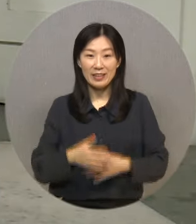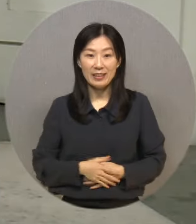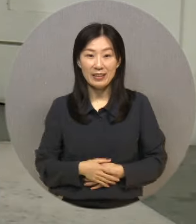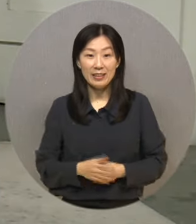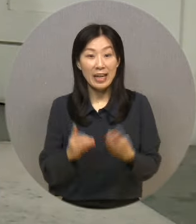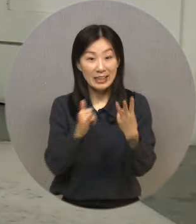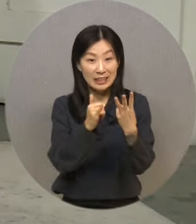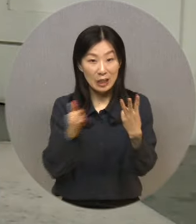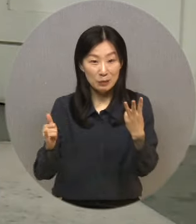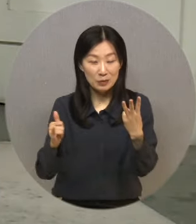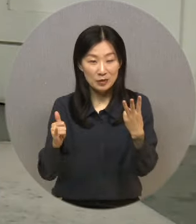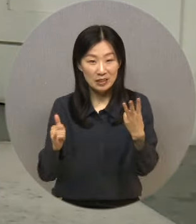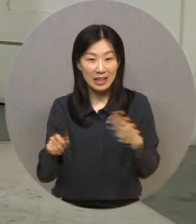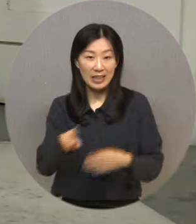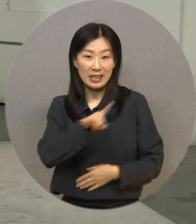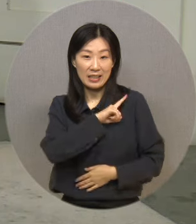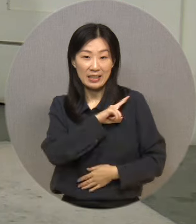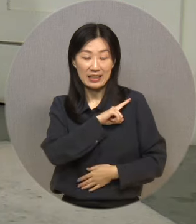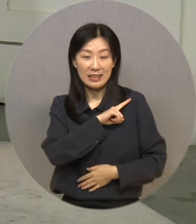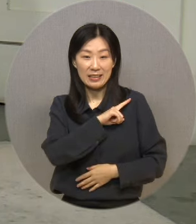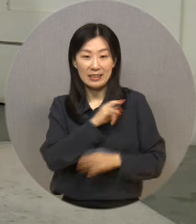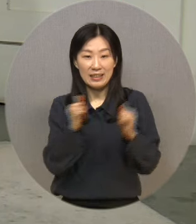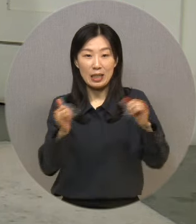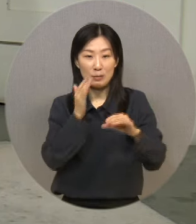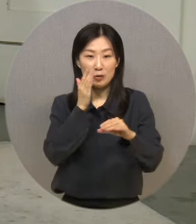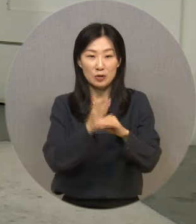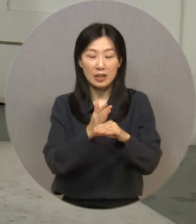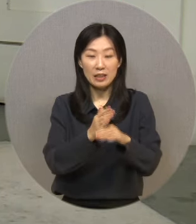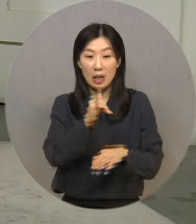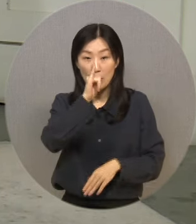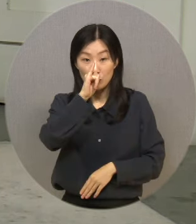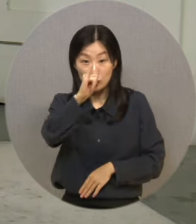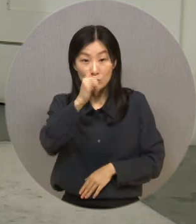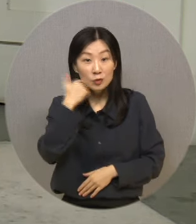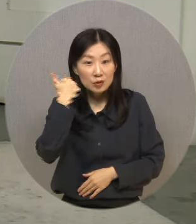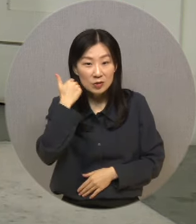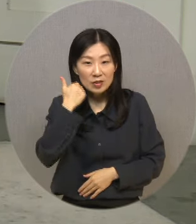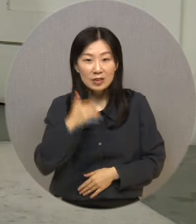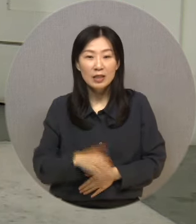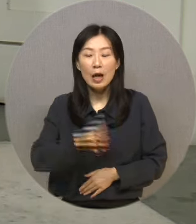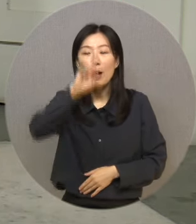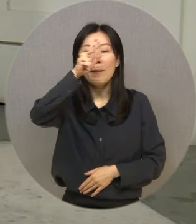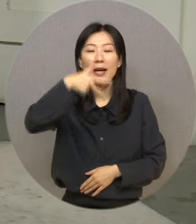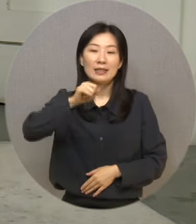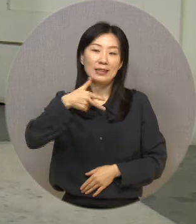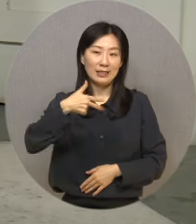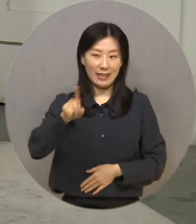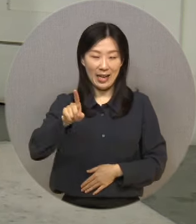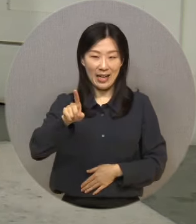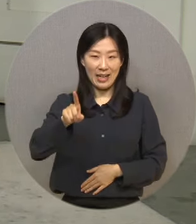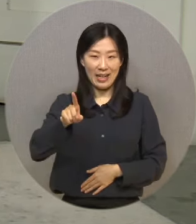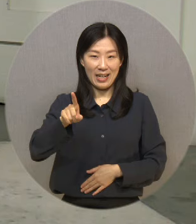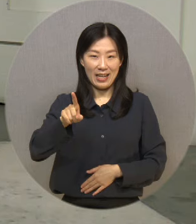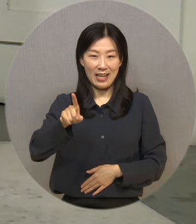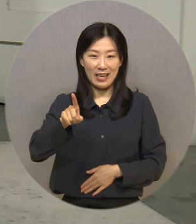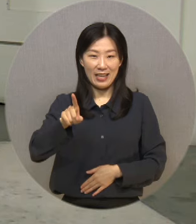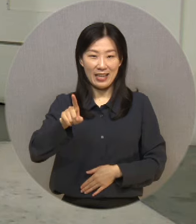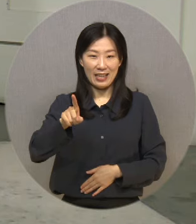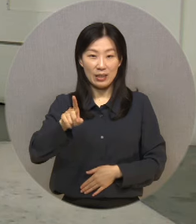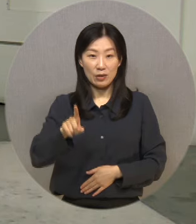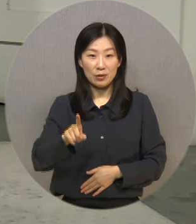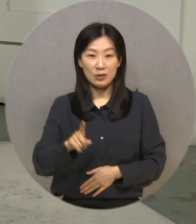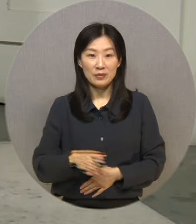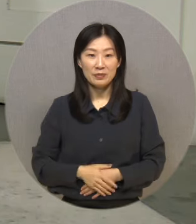분의 우승자 중에서 네, 우수상 축하합니다. 박지자님. 박지자님이시군요. 네. 예, 예, 예. 그리고 한